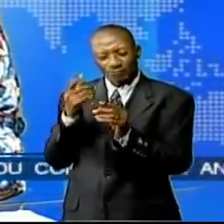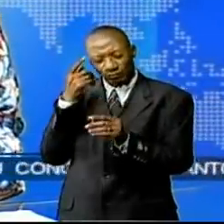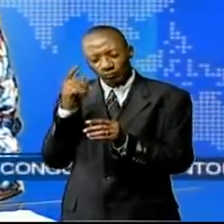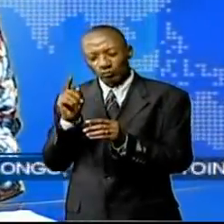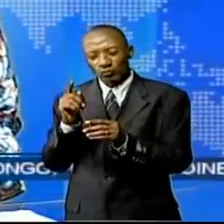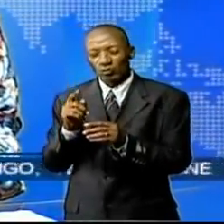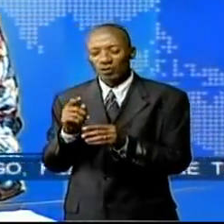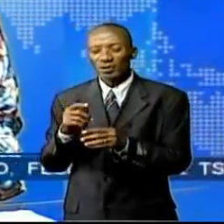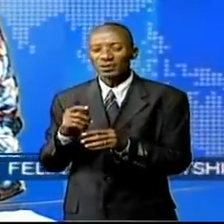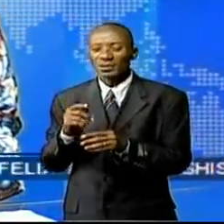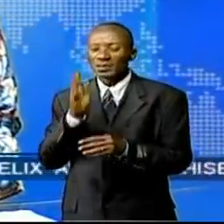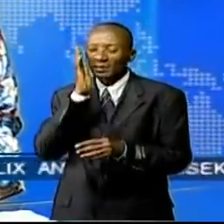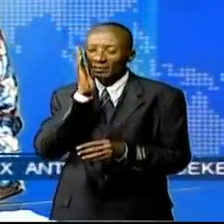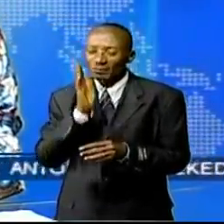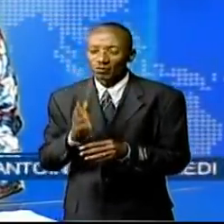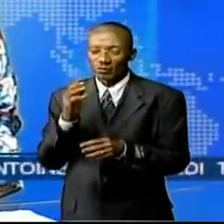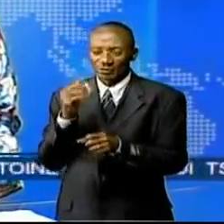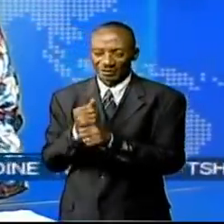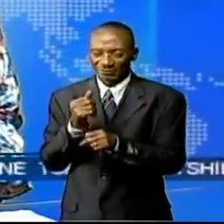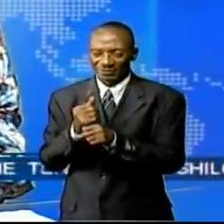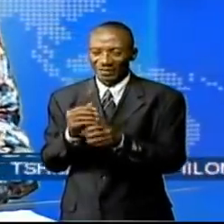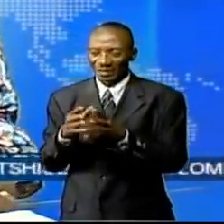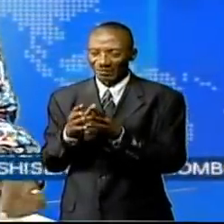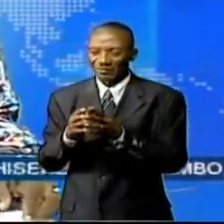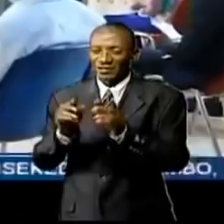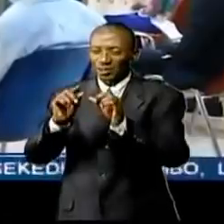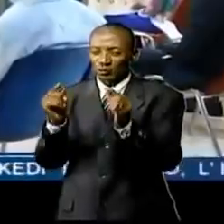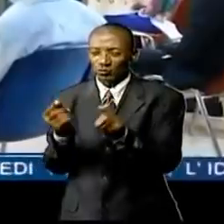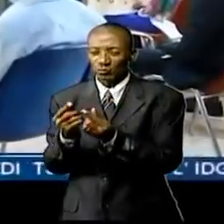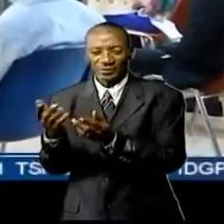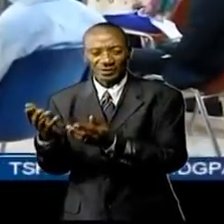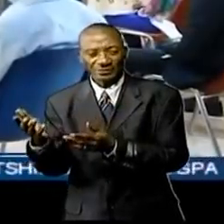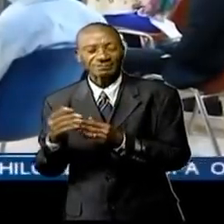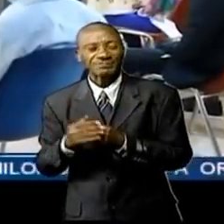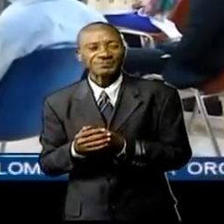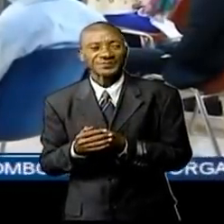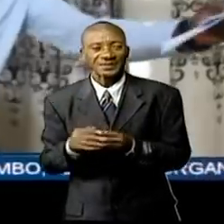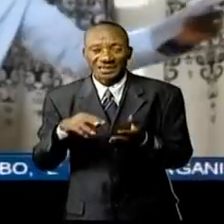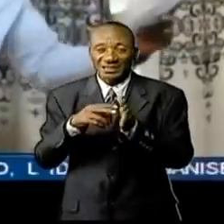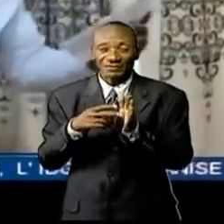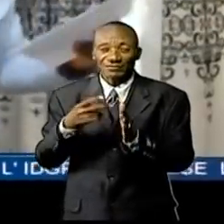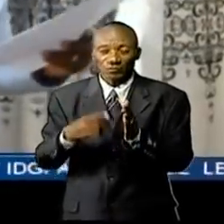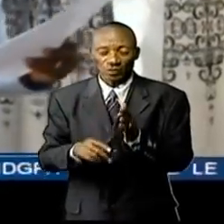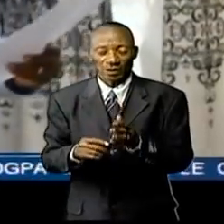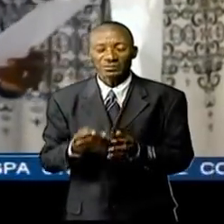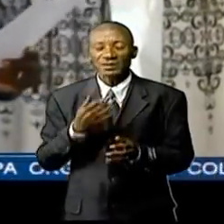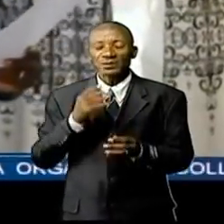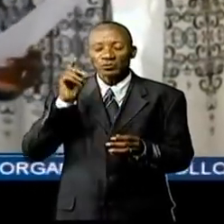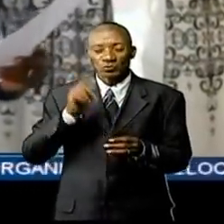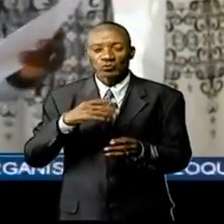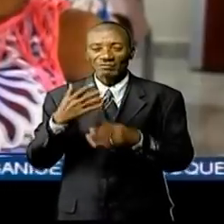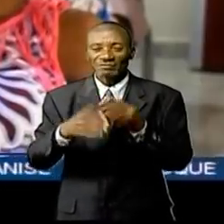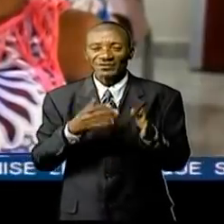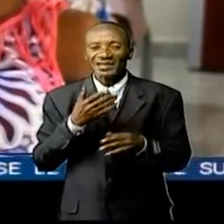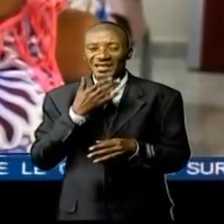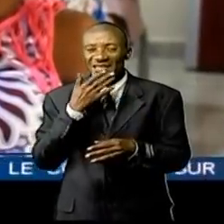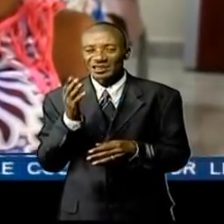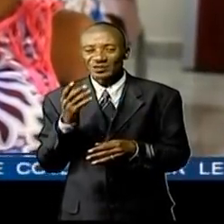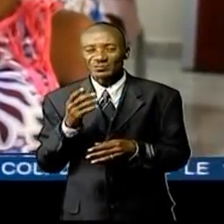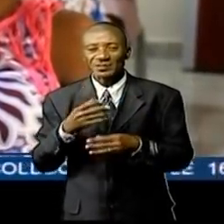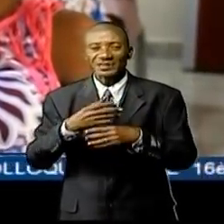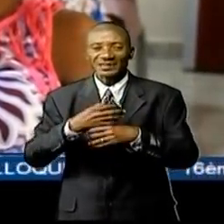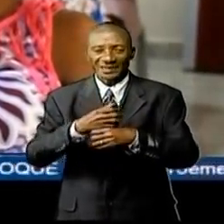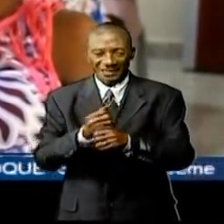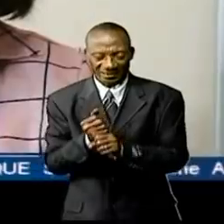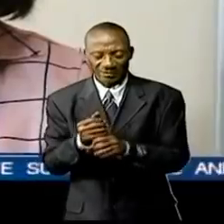jeunes universitaires de Kinshasa. Rodépanda. Il faut inciter un esprit de créativité et d'invention dans le mental des jeunes